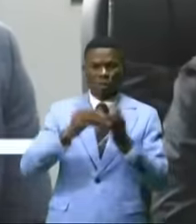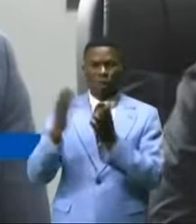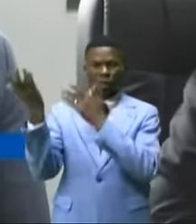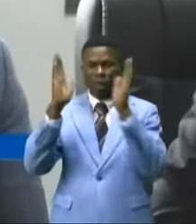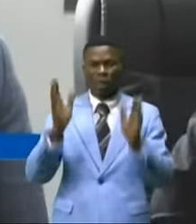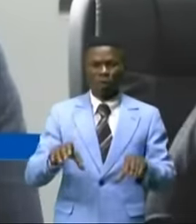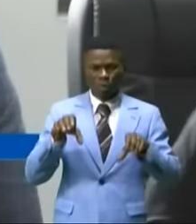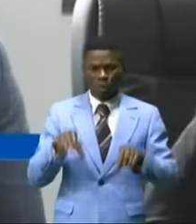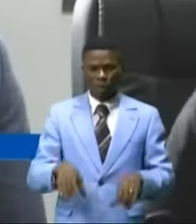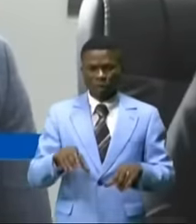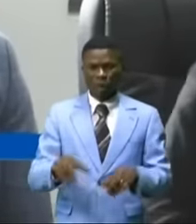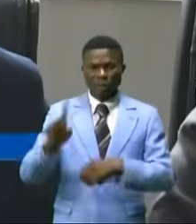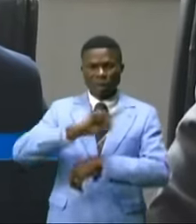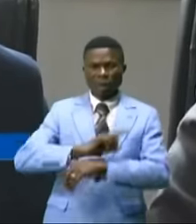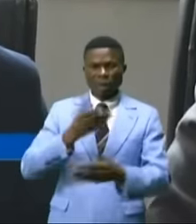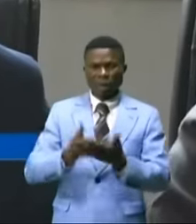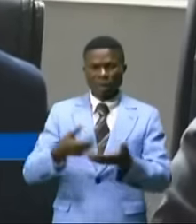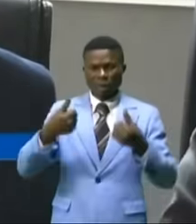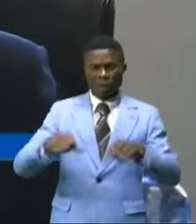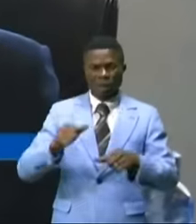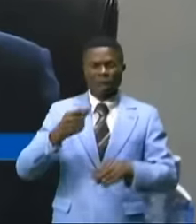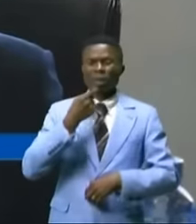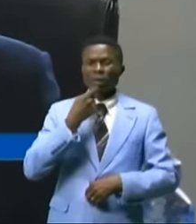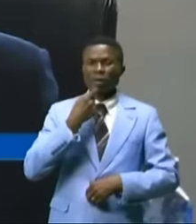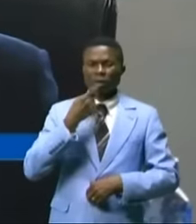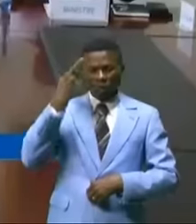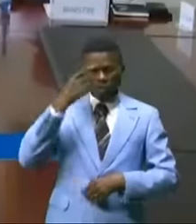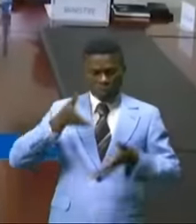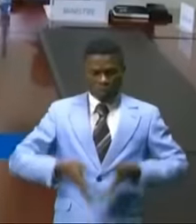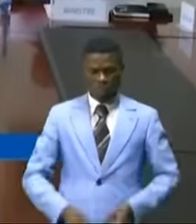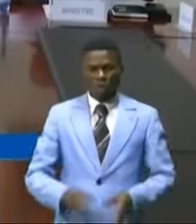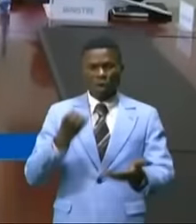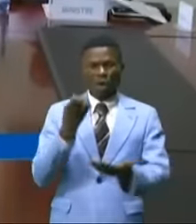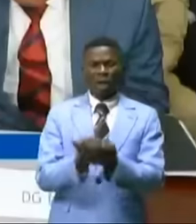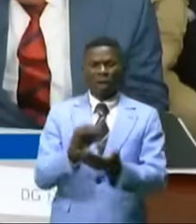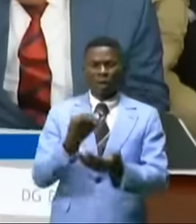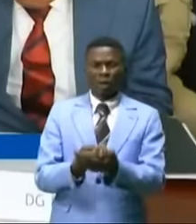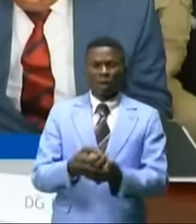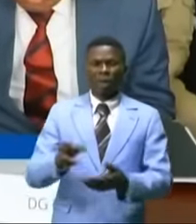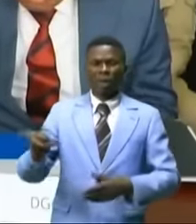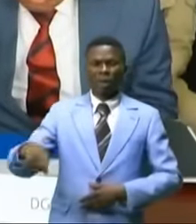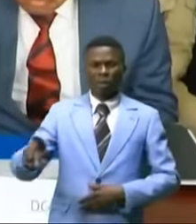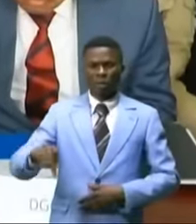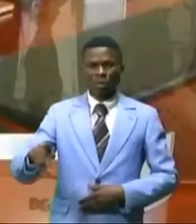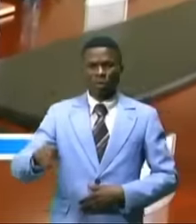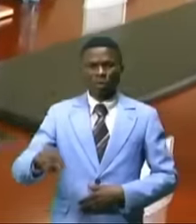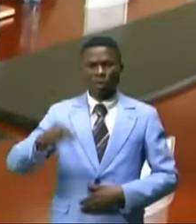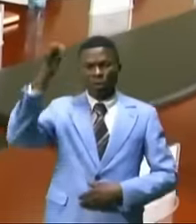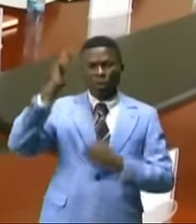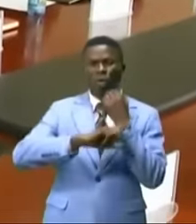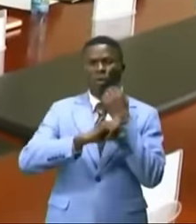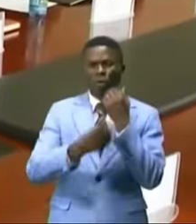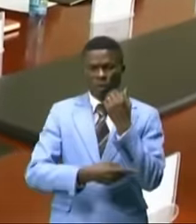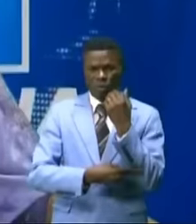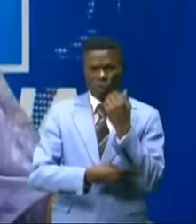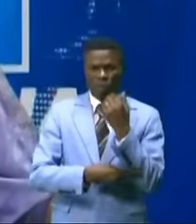RDC. Cette journée restera historique pour la renaissance de l'économie de la province du Nord Kivu.